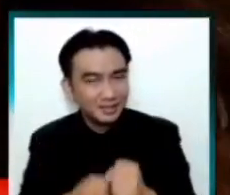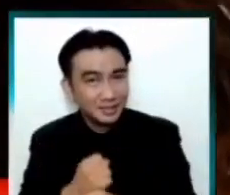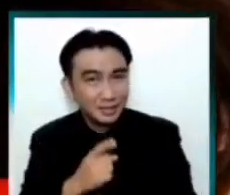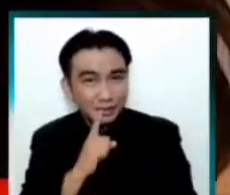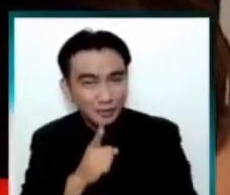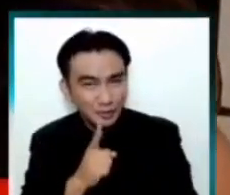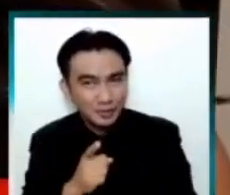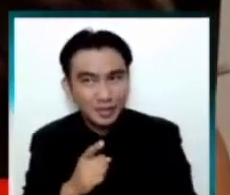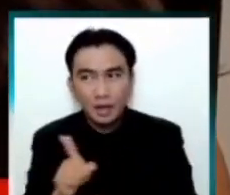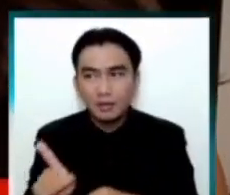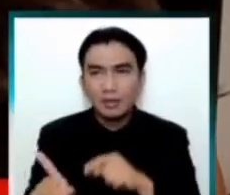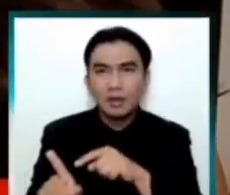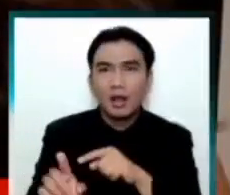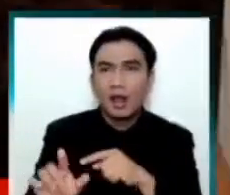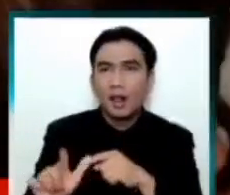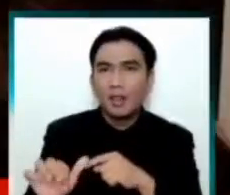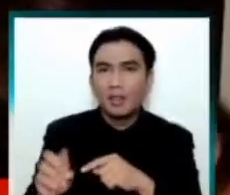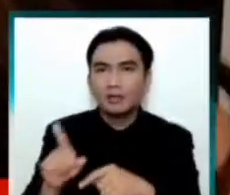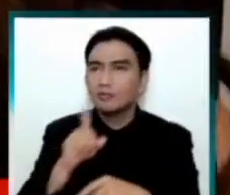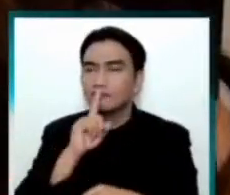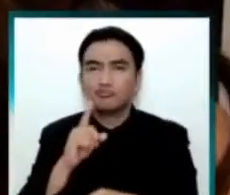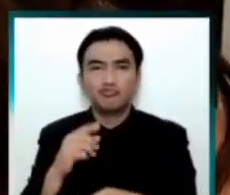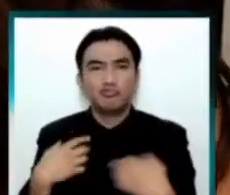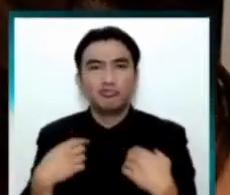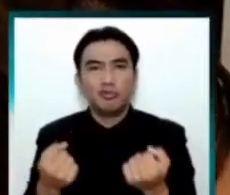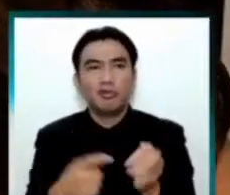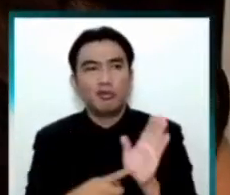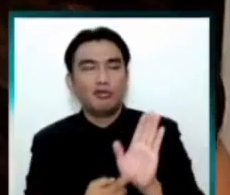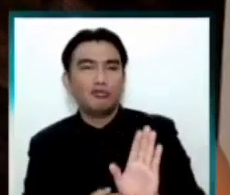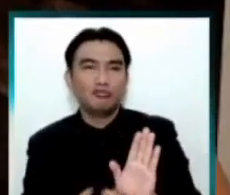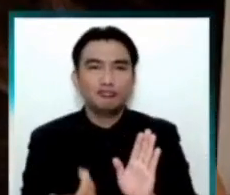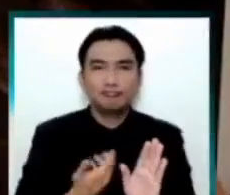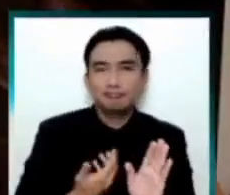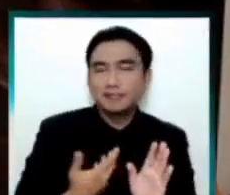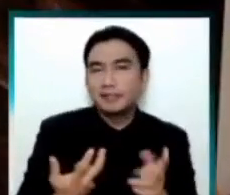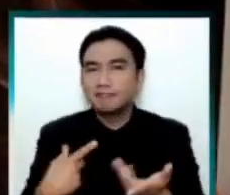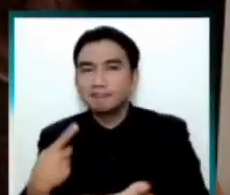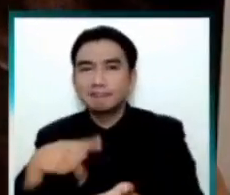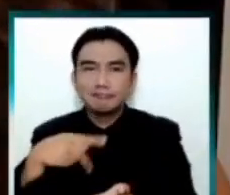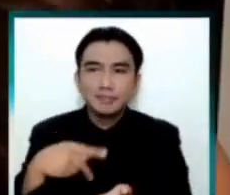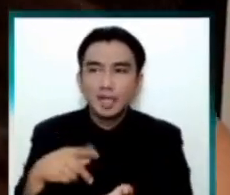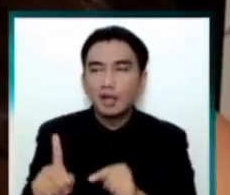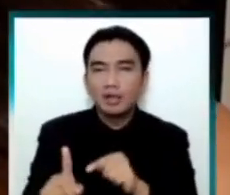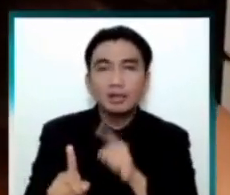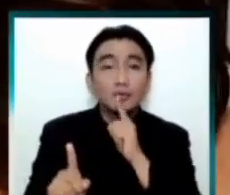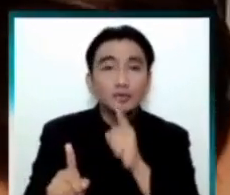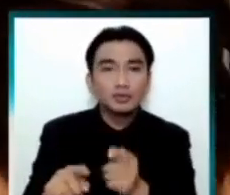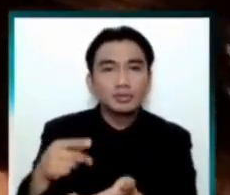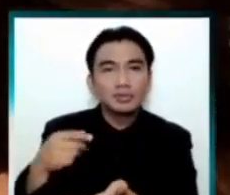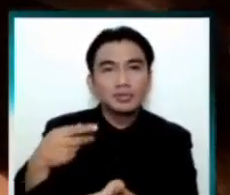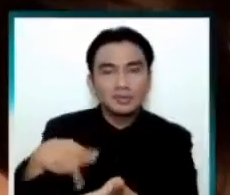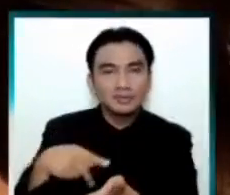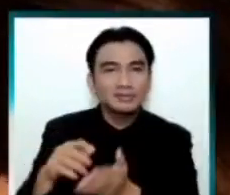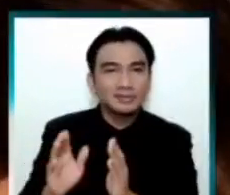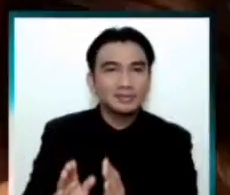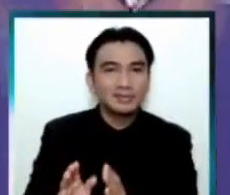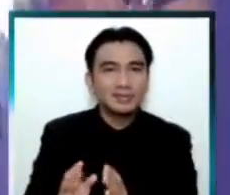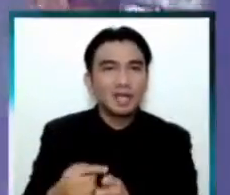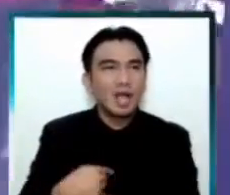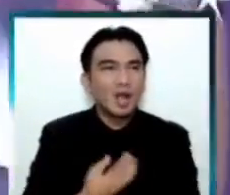so confident kasi ano siya, confident naman mag-dance eh. He's really a dancer. So, I guess mas ako yung kinabahan more than